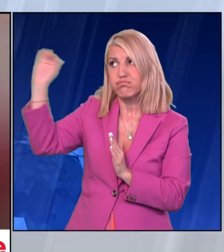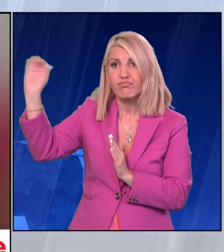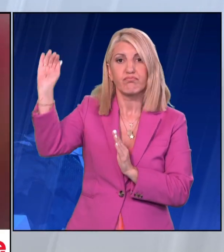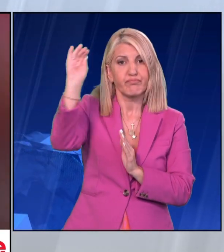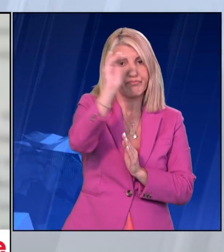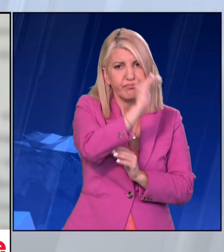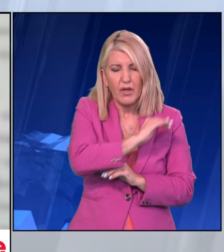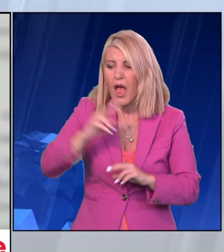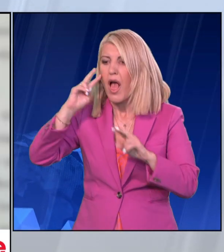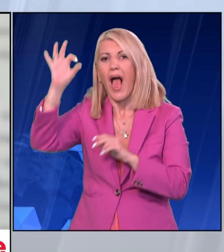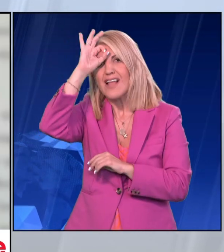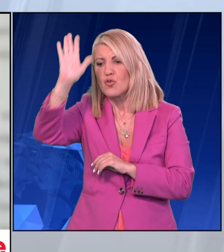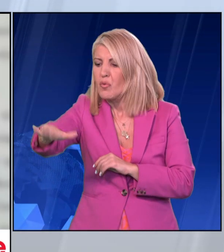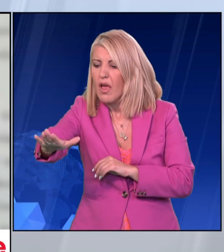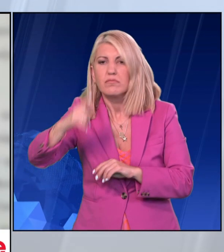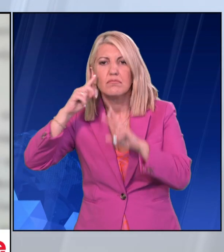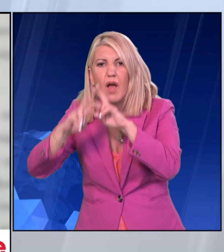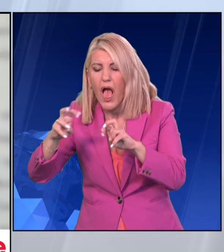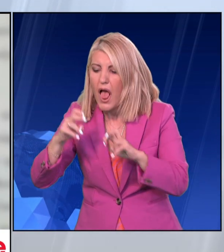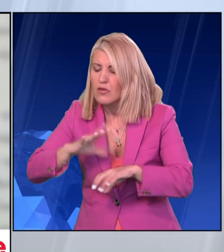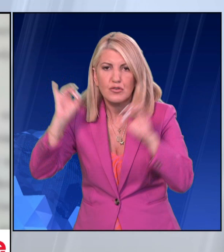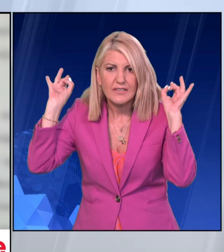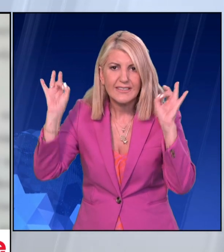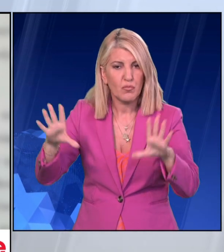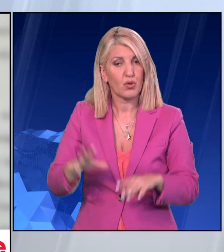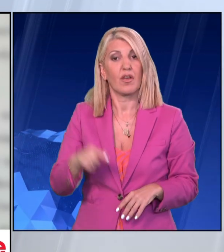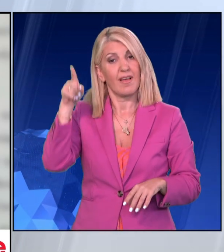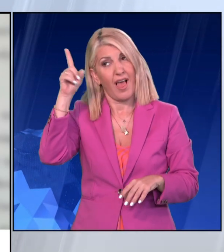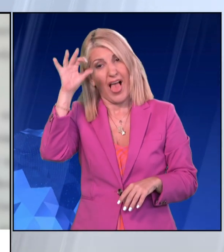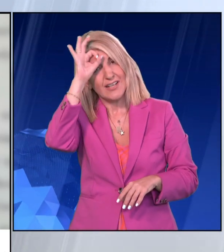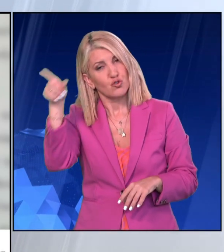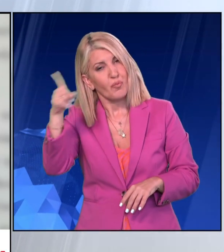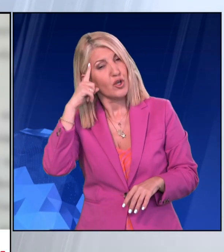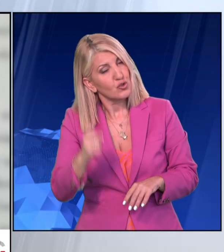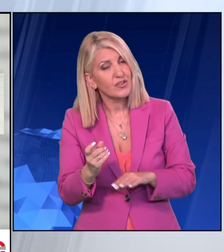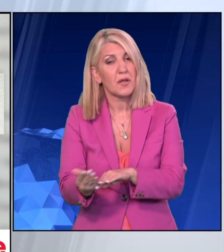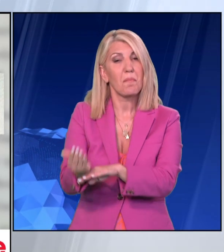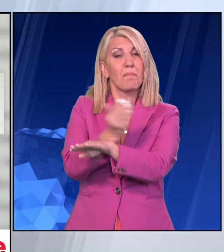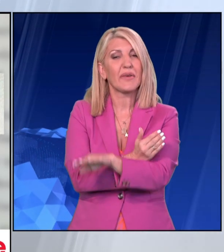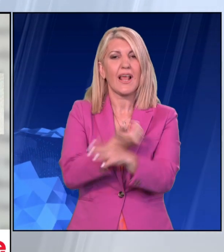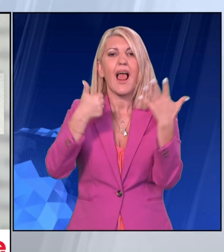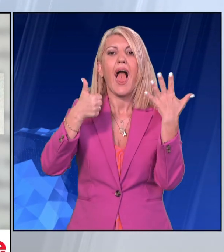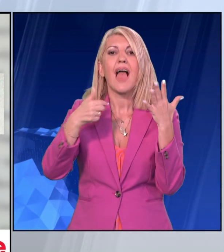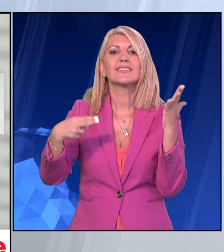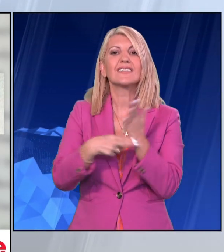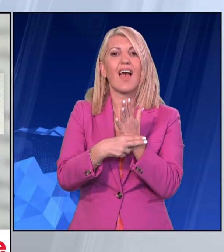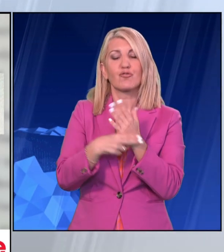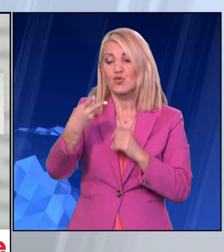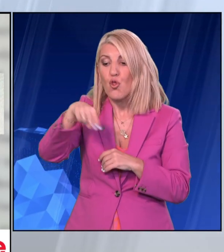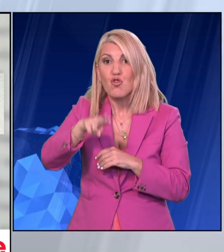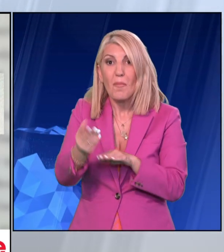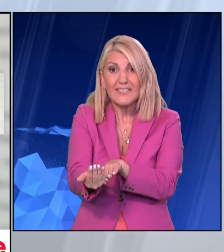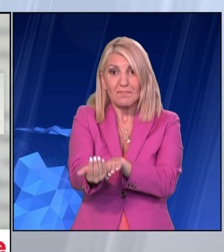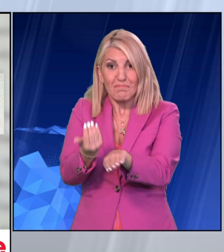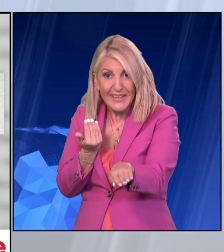τους εμποδίσει. Η άφιξη των χούλιγκαν από την Κροατία ήταν γνωστή στην αστυνομία από τις 6 Αυγούστου, δύο ημέρες πριν από τον αγώνα μεταξύ